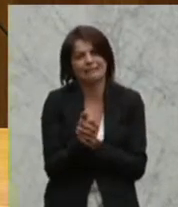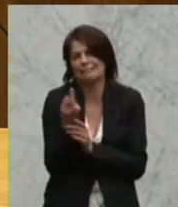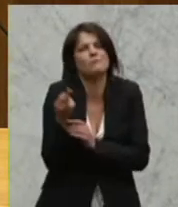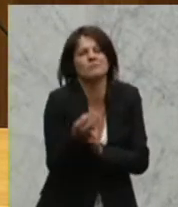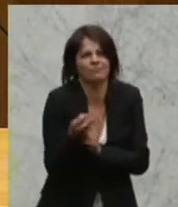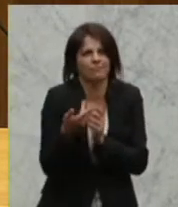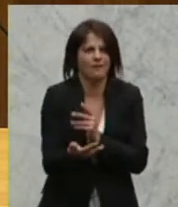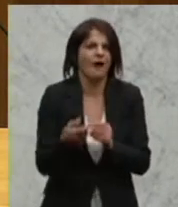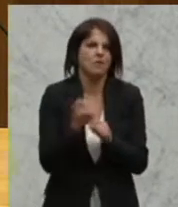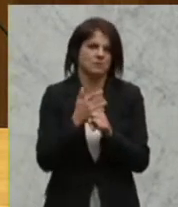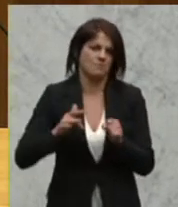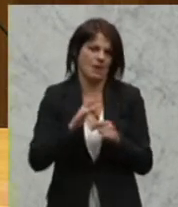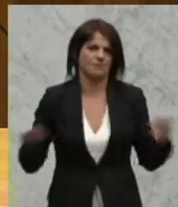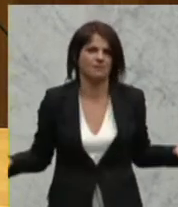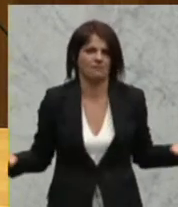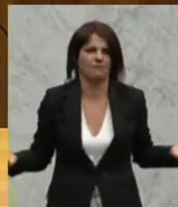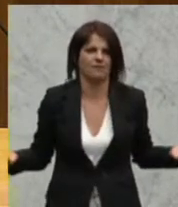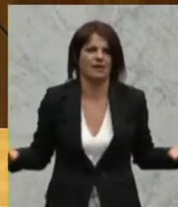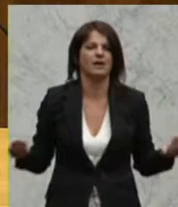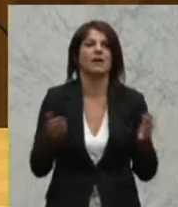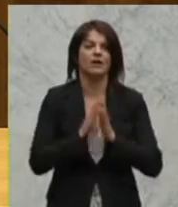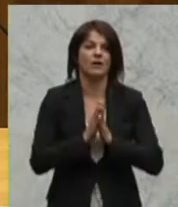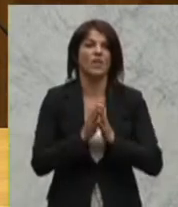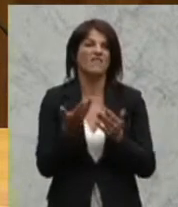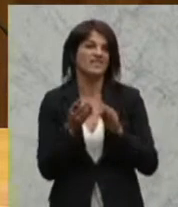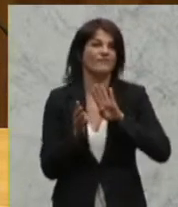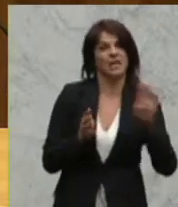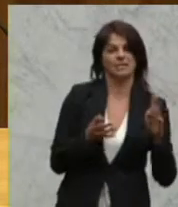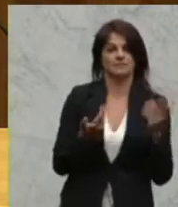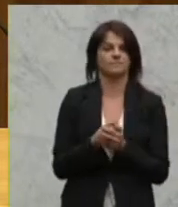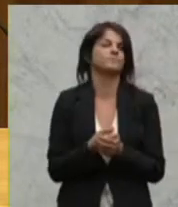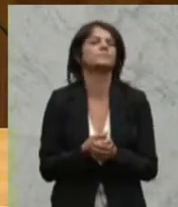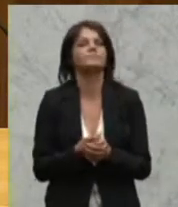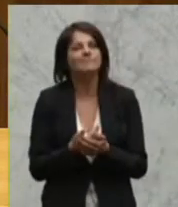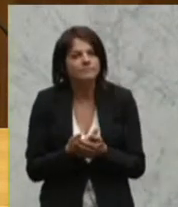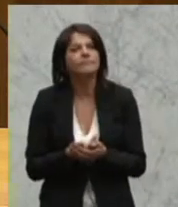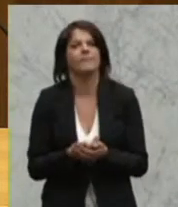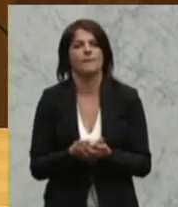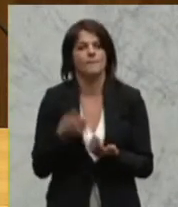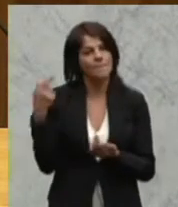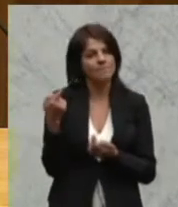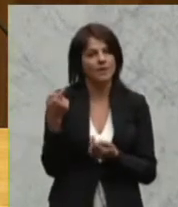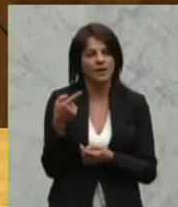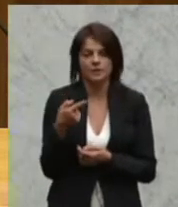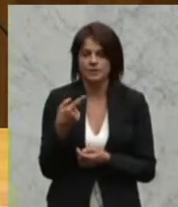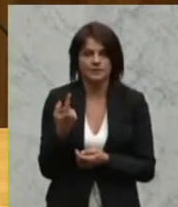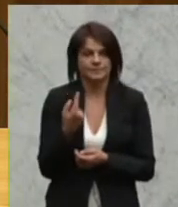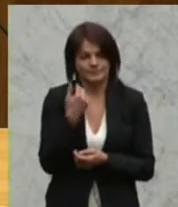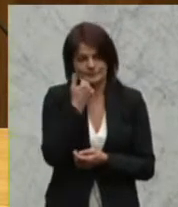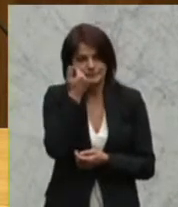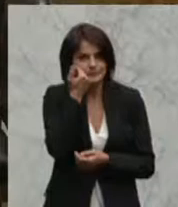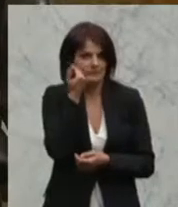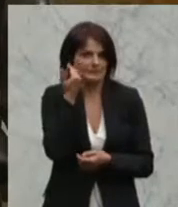von Arbeitsplätzen. Und was den Westen anlangt, so liefert diese beschämende